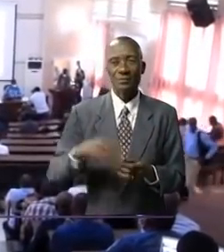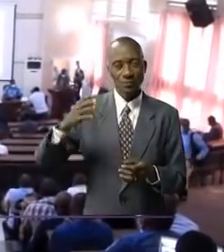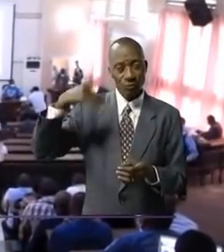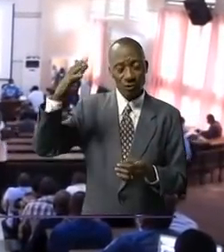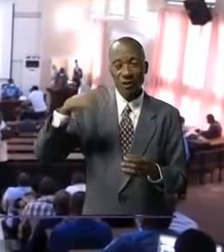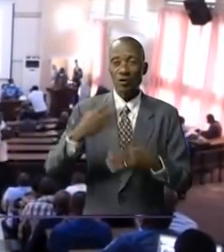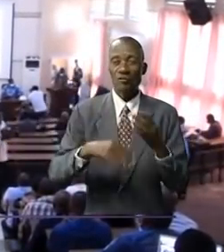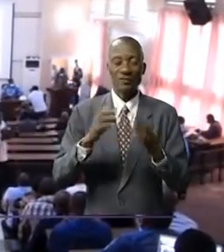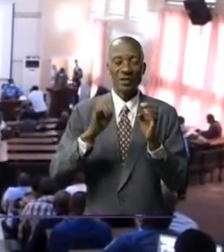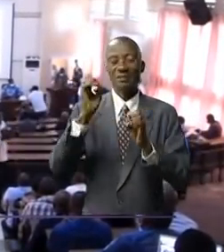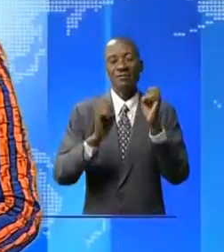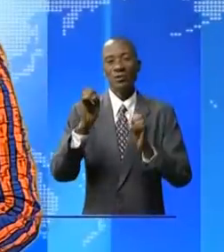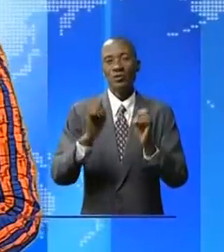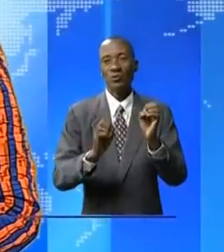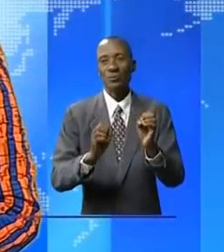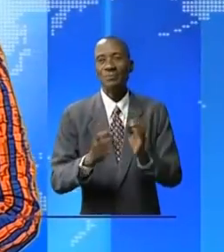évaluation.